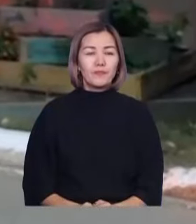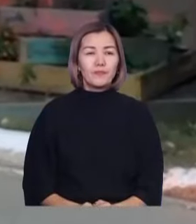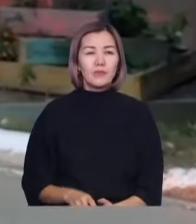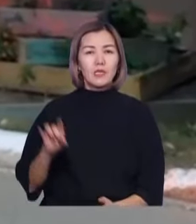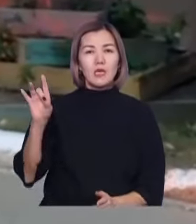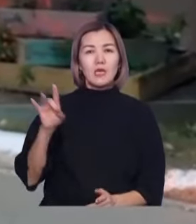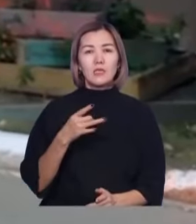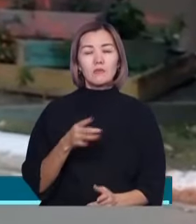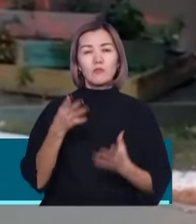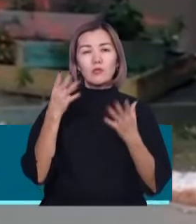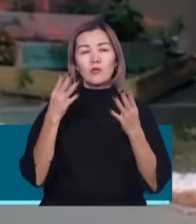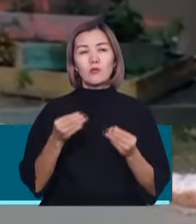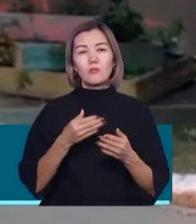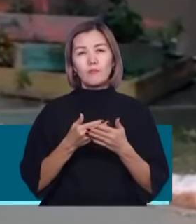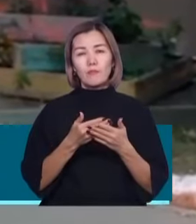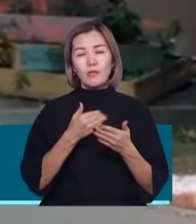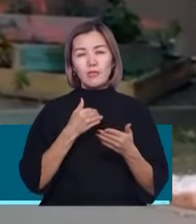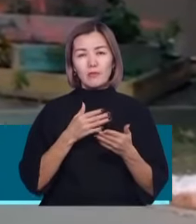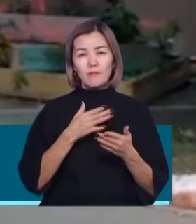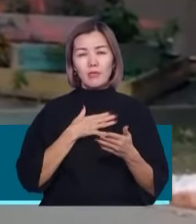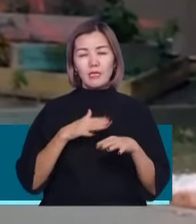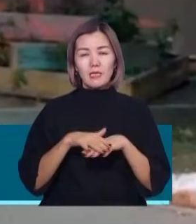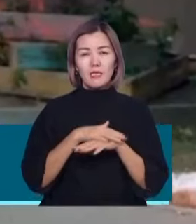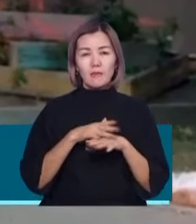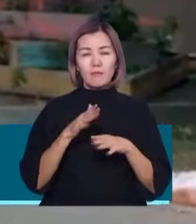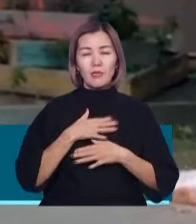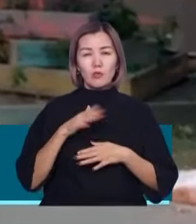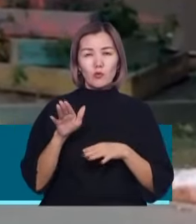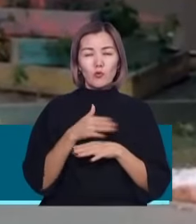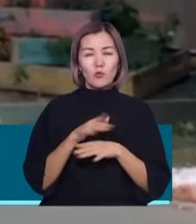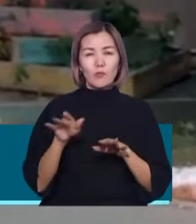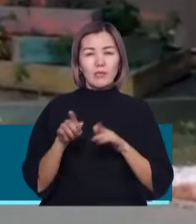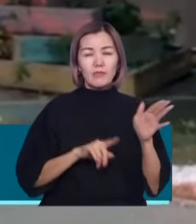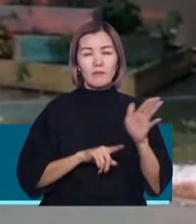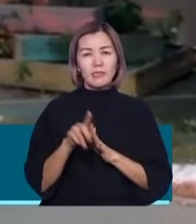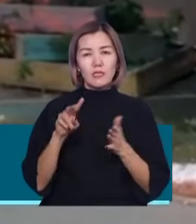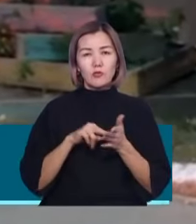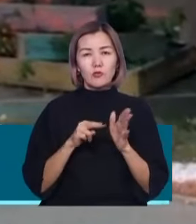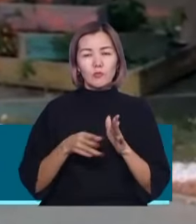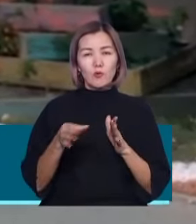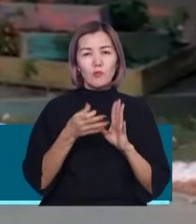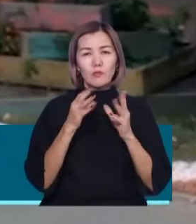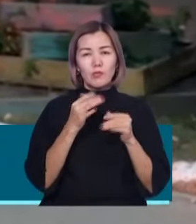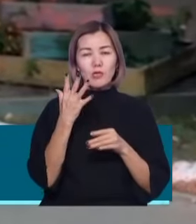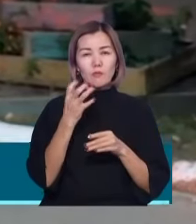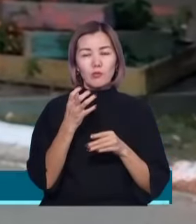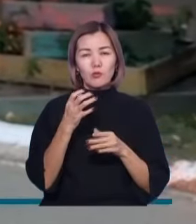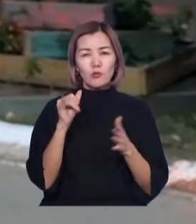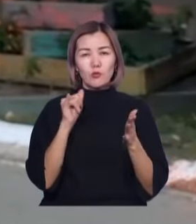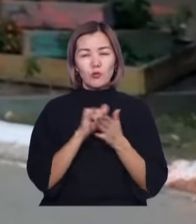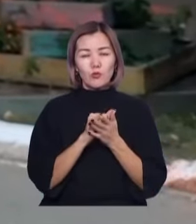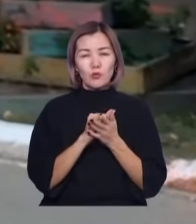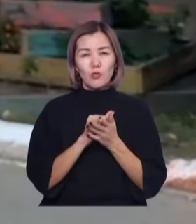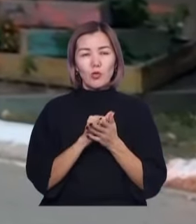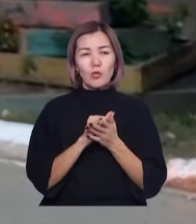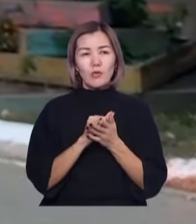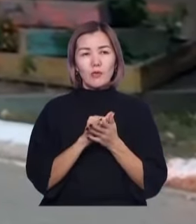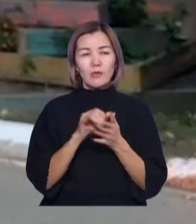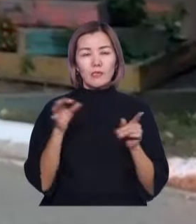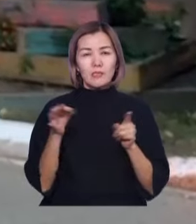Республика күні қарсаңында менің елім, менің туым атты акциясы бастау алды. Жоспар бойынша облыс деңгейінде 500-ге жуық туды ілуді мақсат көріп